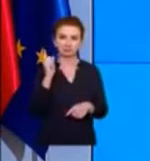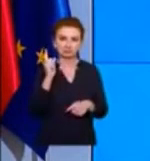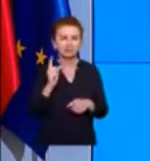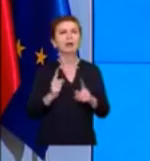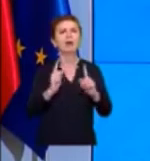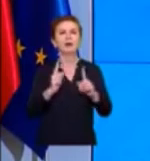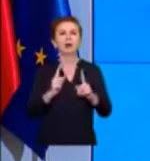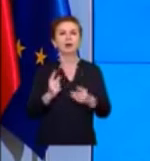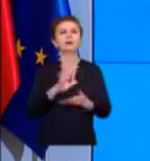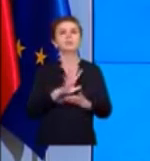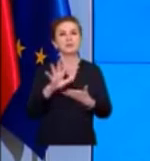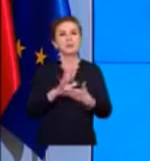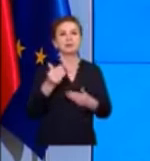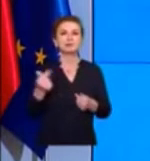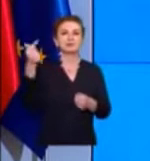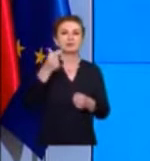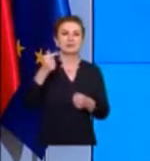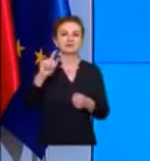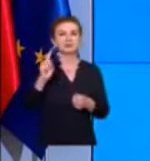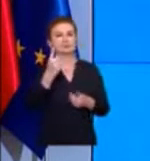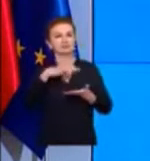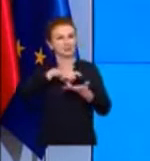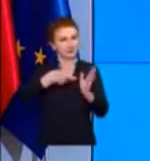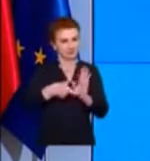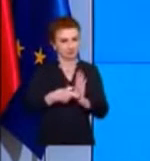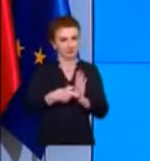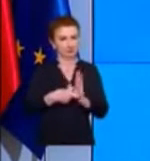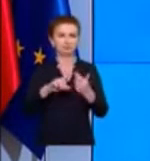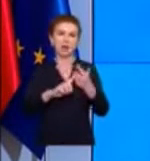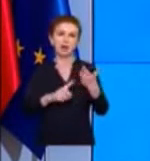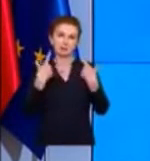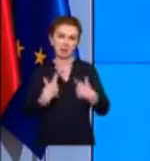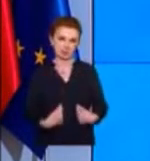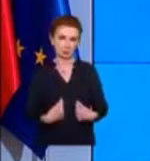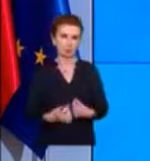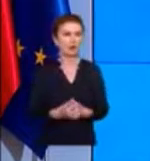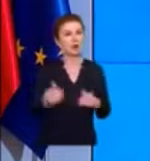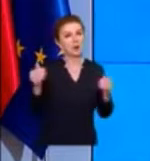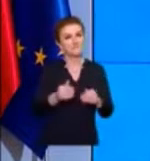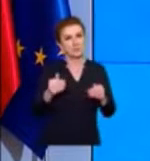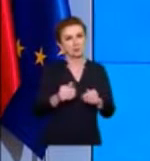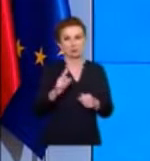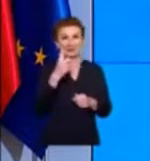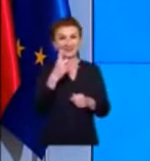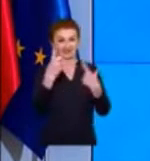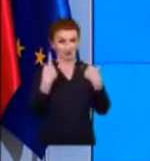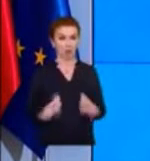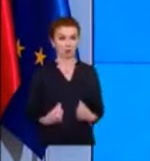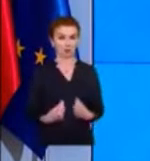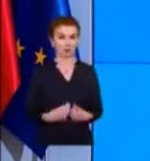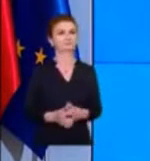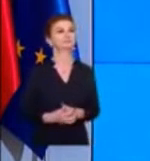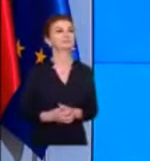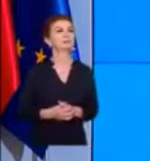metrów kwadratowych w jednym pomieszczeniu, w jednym sklepie może tam przebywać jeden klient, jedna